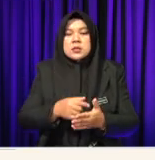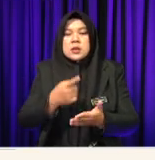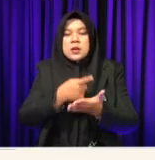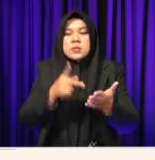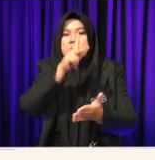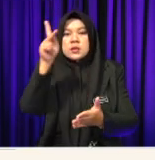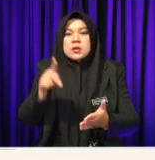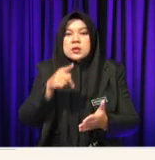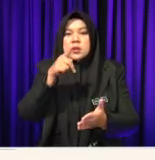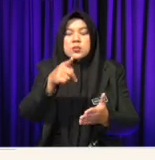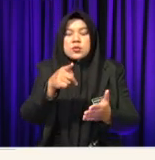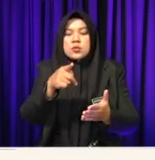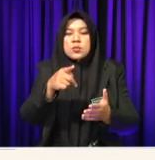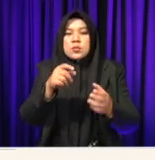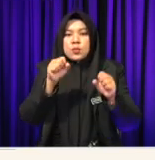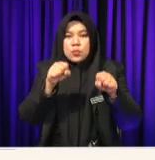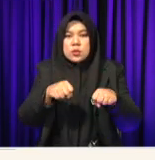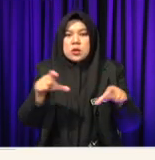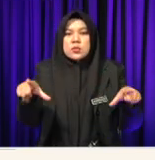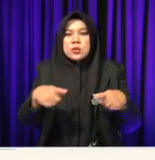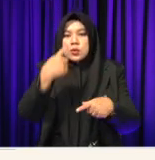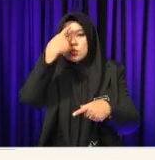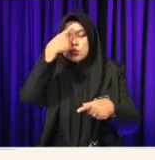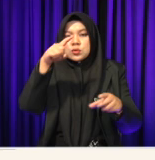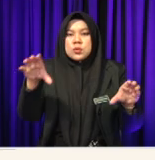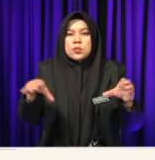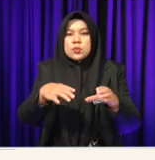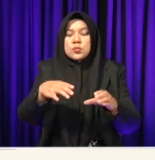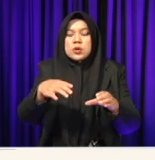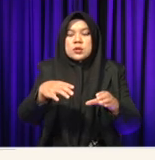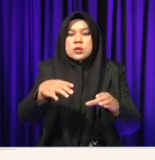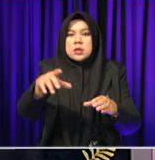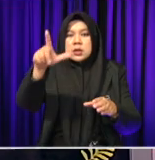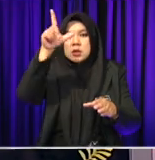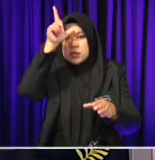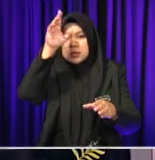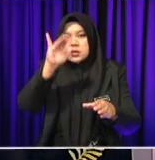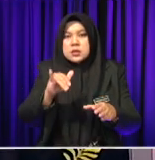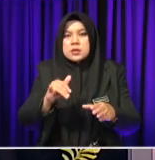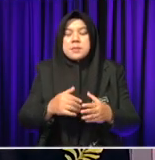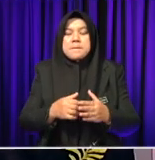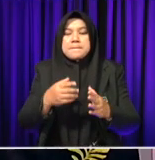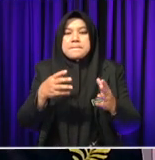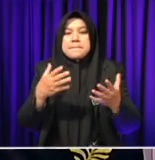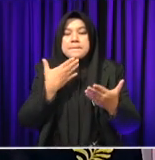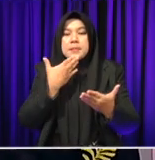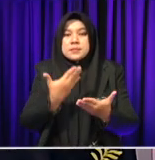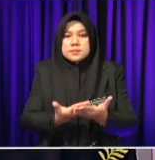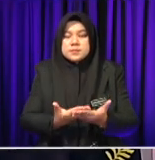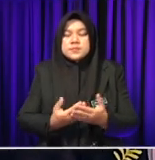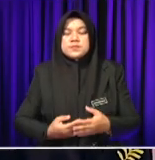lakukan untuk menjadi pemuda yang memiliki sifat tersebut tadi pemimpin yang adil Betul tak soalan Ustazah ini berkaitan dengan siapa